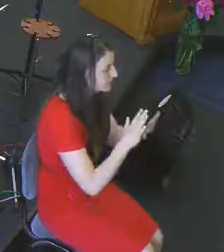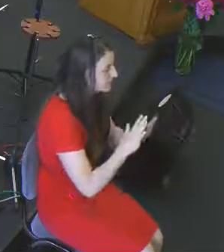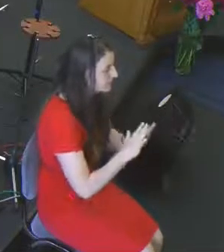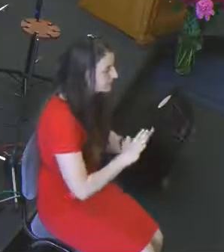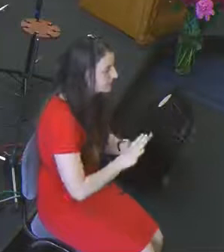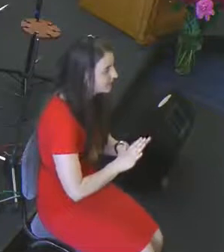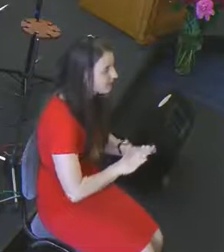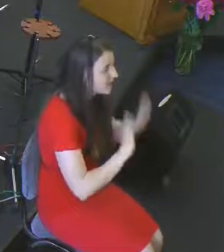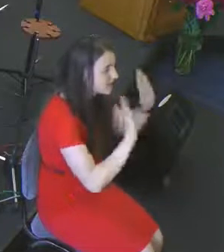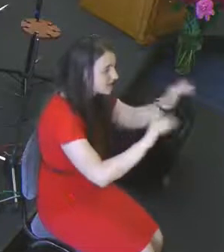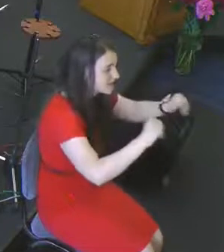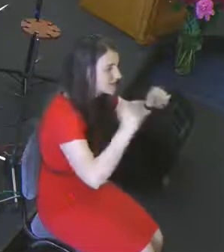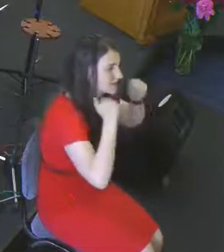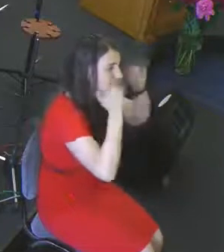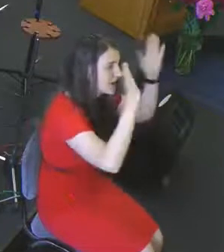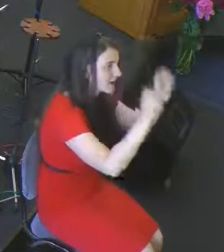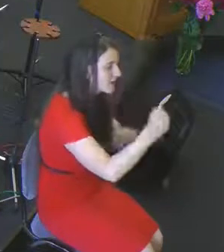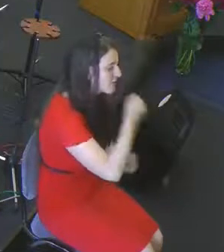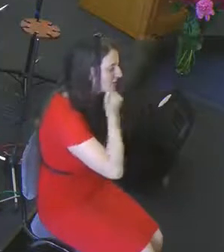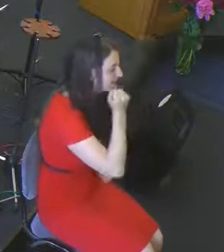І слава й подяка